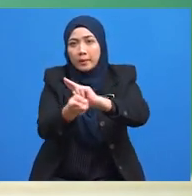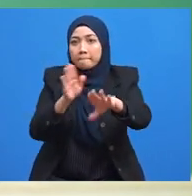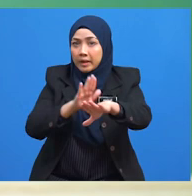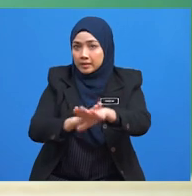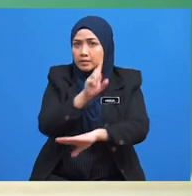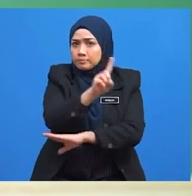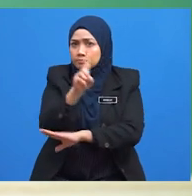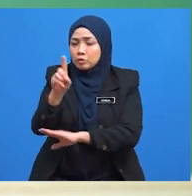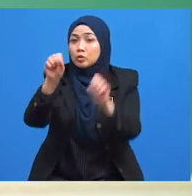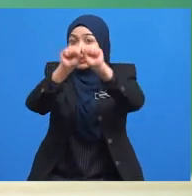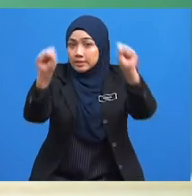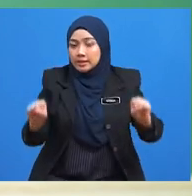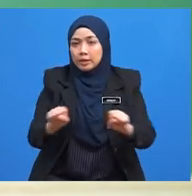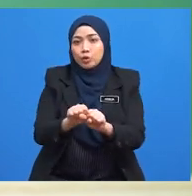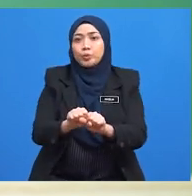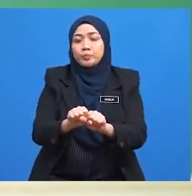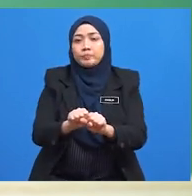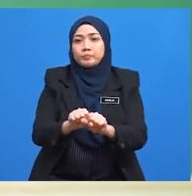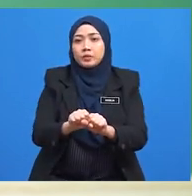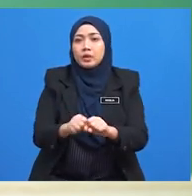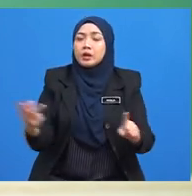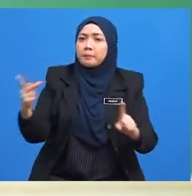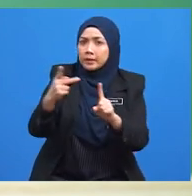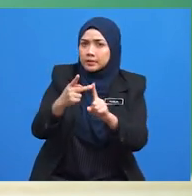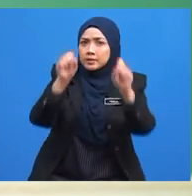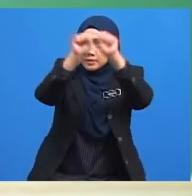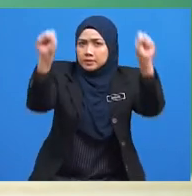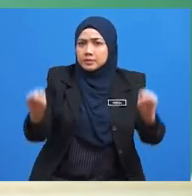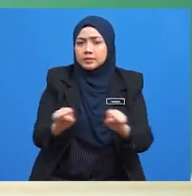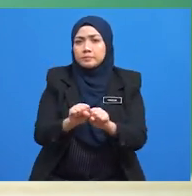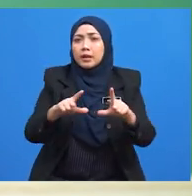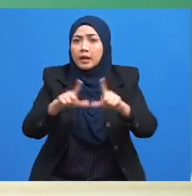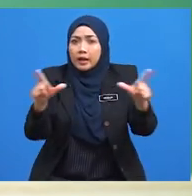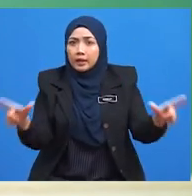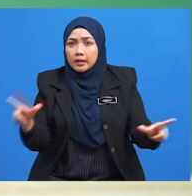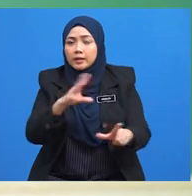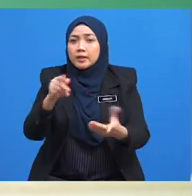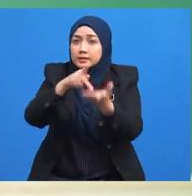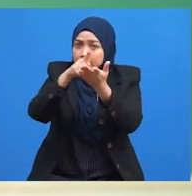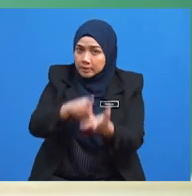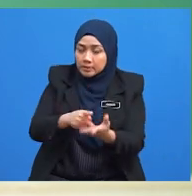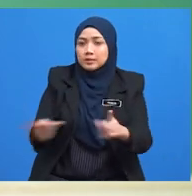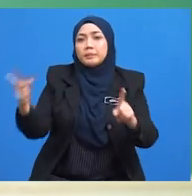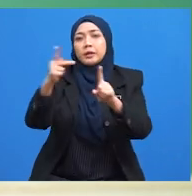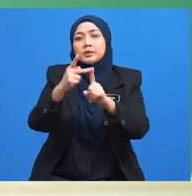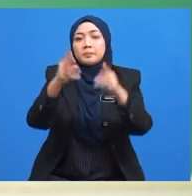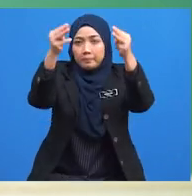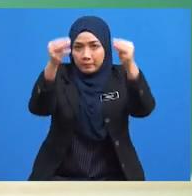sesuatu sistem mempengaruhi sistem lain dan impaknya terhadap manusia.